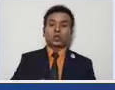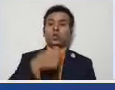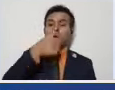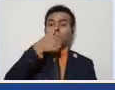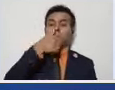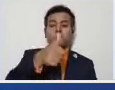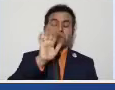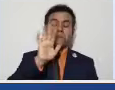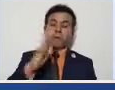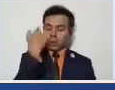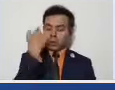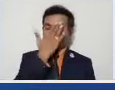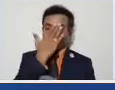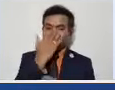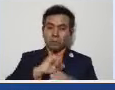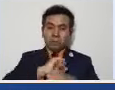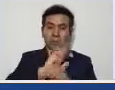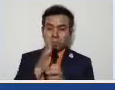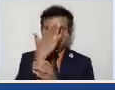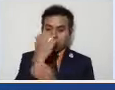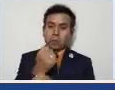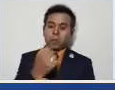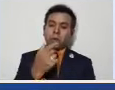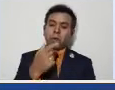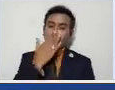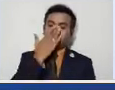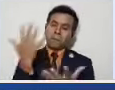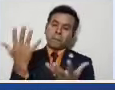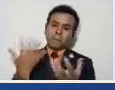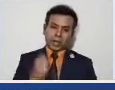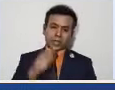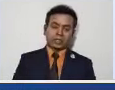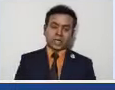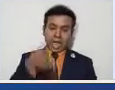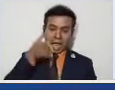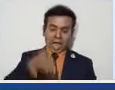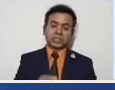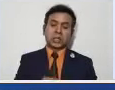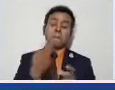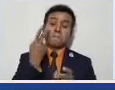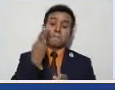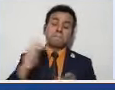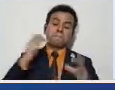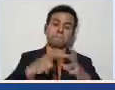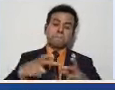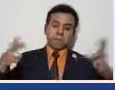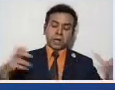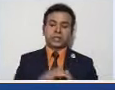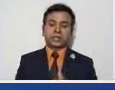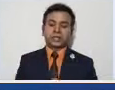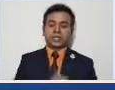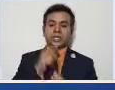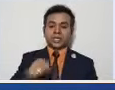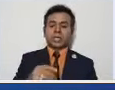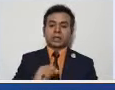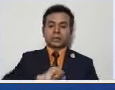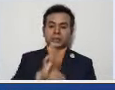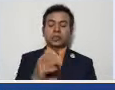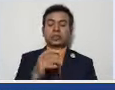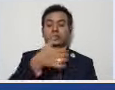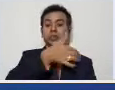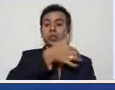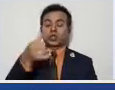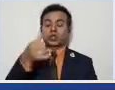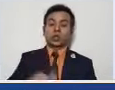এই নমুনা পরীক্ষা যা করা হয়েছে তার মধ্যে শনাক্ত হয়েছে 24 ঘন্টায় 665 জন এবং এ পর্যন্ত এটাই